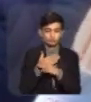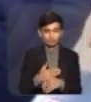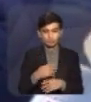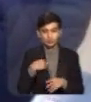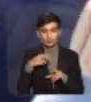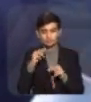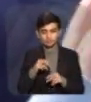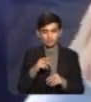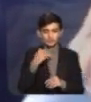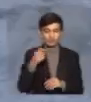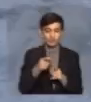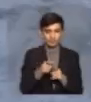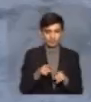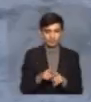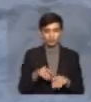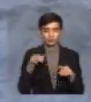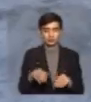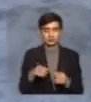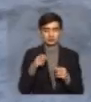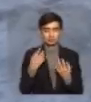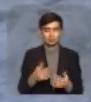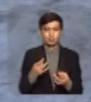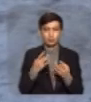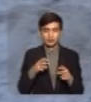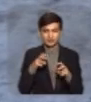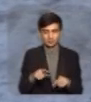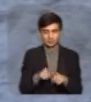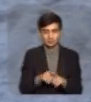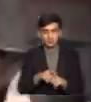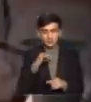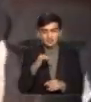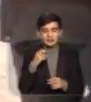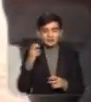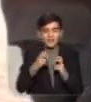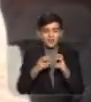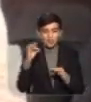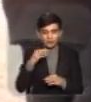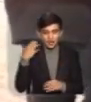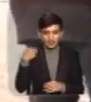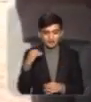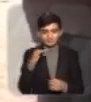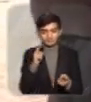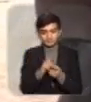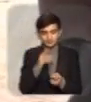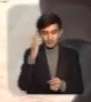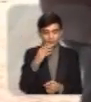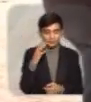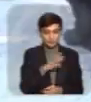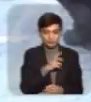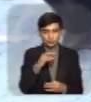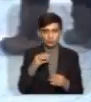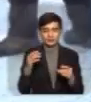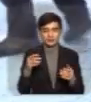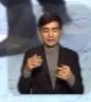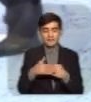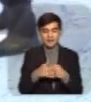деп отырсыздар ғой сол креслода. Алайда диқандар өздері еңбек еткен зауыт басшылығымен тілдеспек түгілі есігінен асып кіре алмады. Ақыры